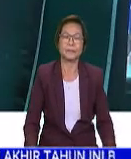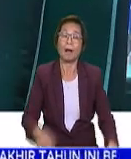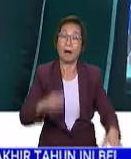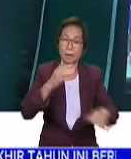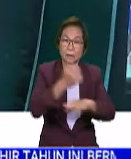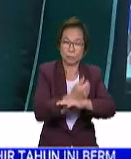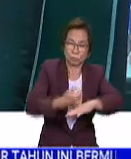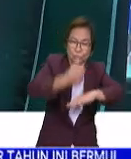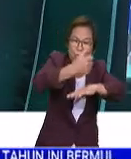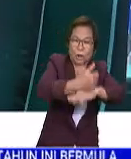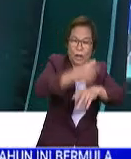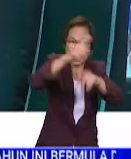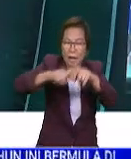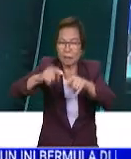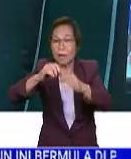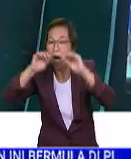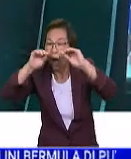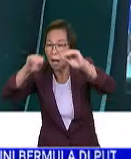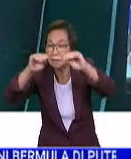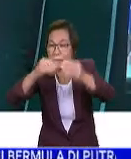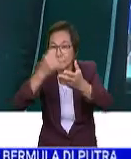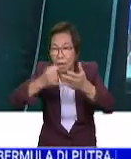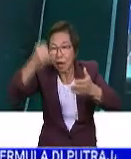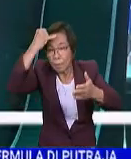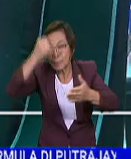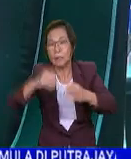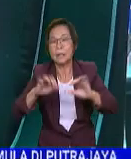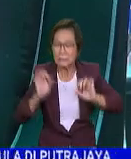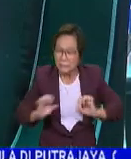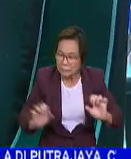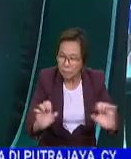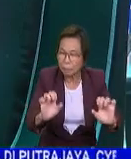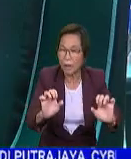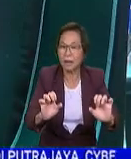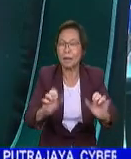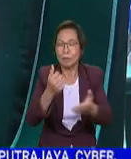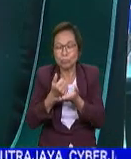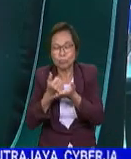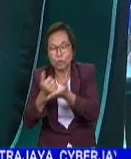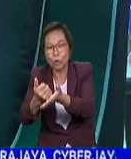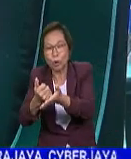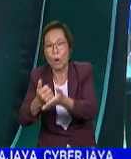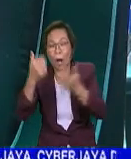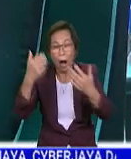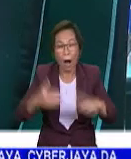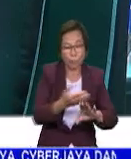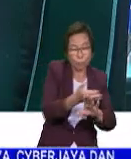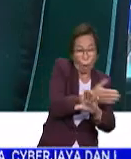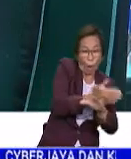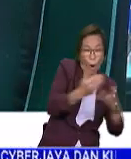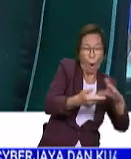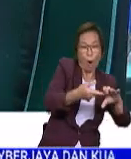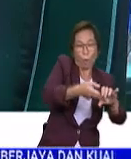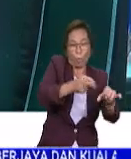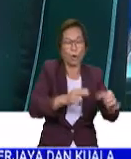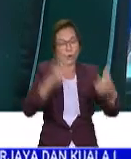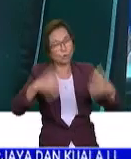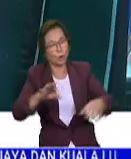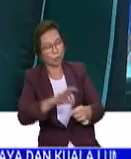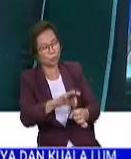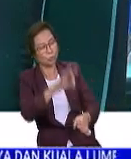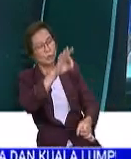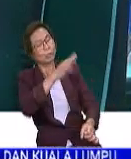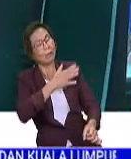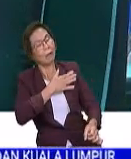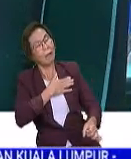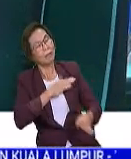segala ilmu keselamatan pertolongan kecemasan sebelum mereka keluar mereka telah ada satu jiwa bahawa